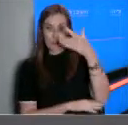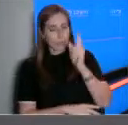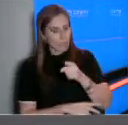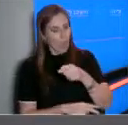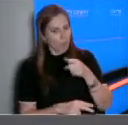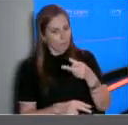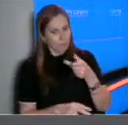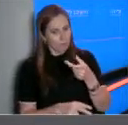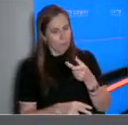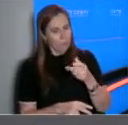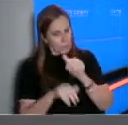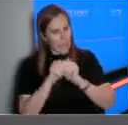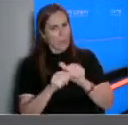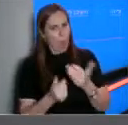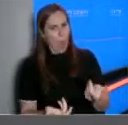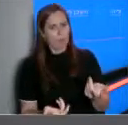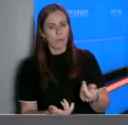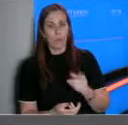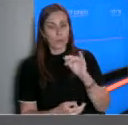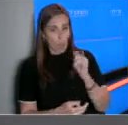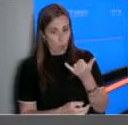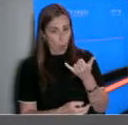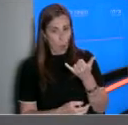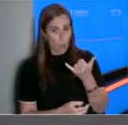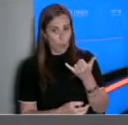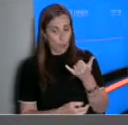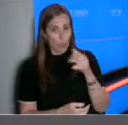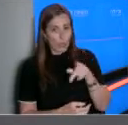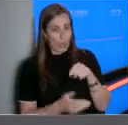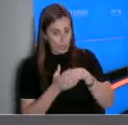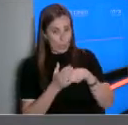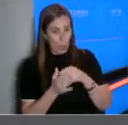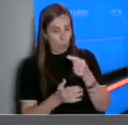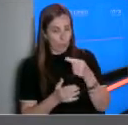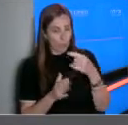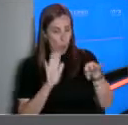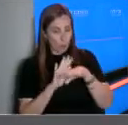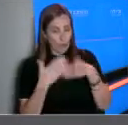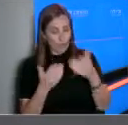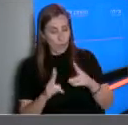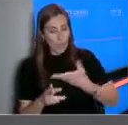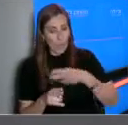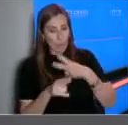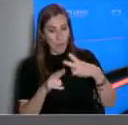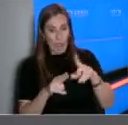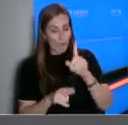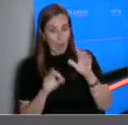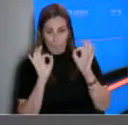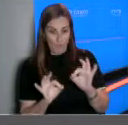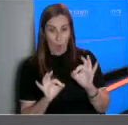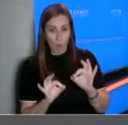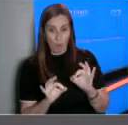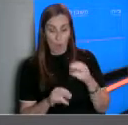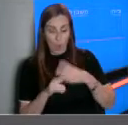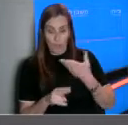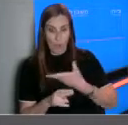אמורה להתערב ולהיות הגב שלהם. אמנם יש תיקונצ'יק לחוק שמאפשר לקבל משכנתה, אבל בפועל